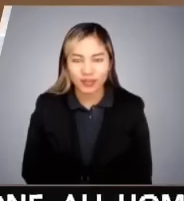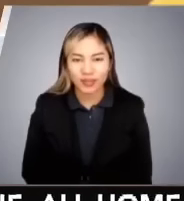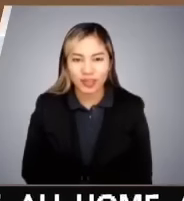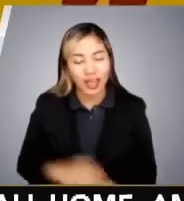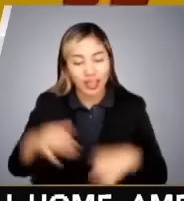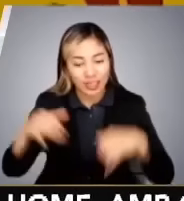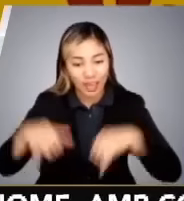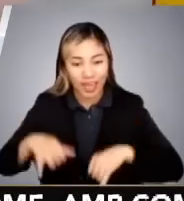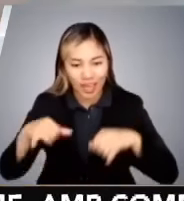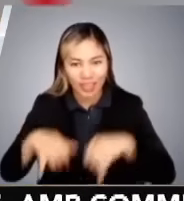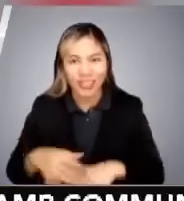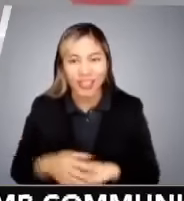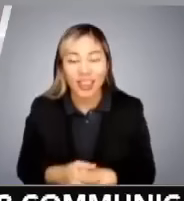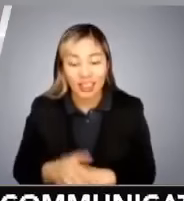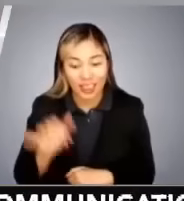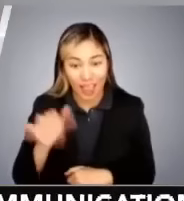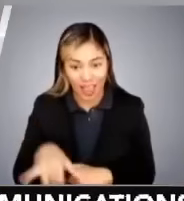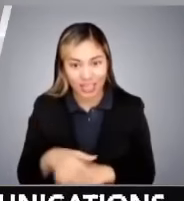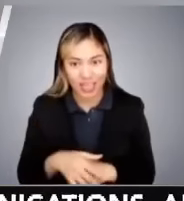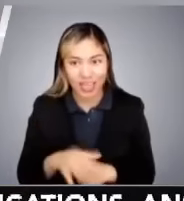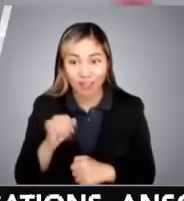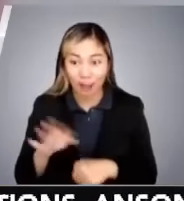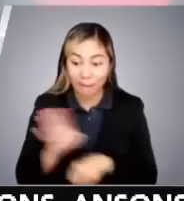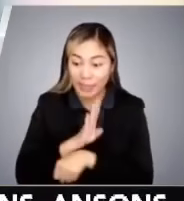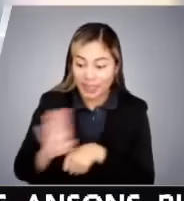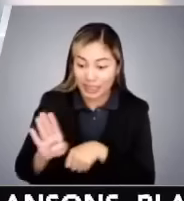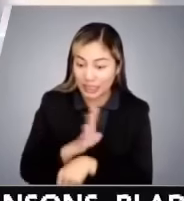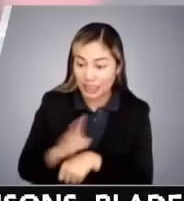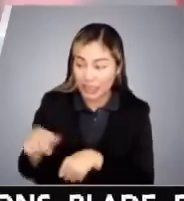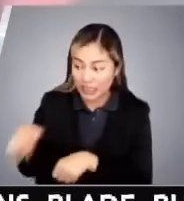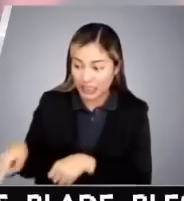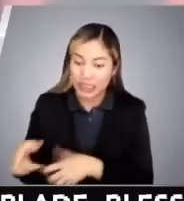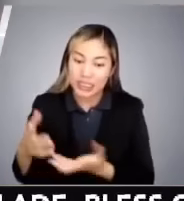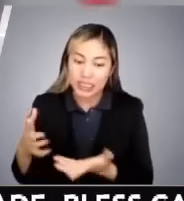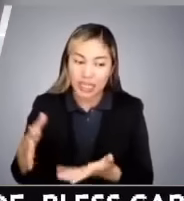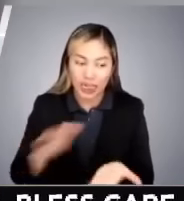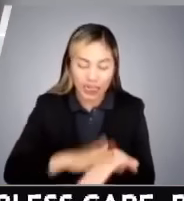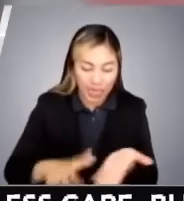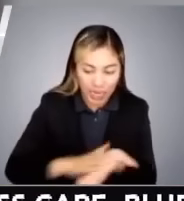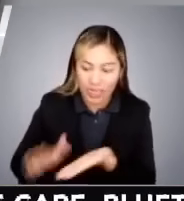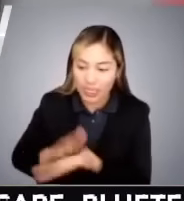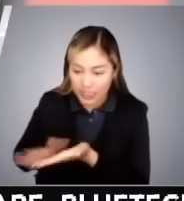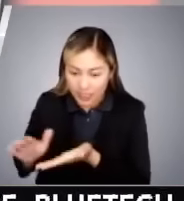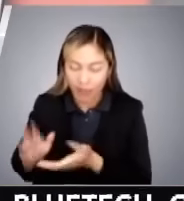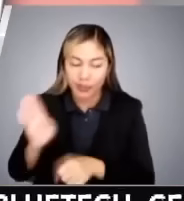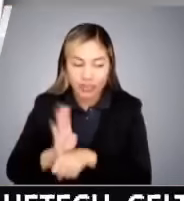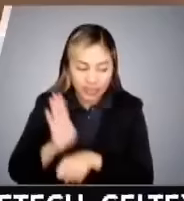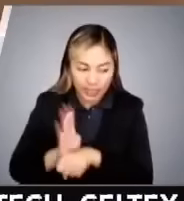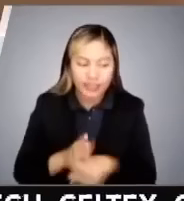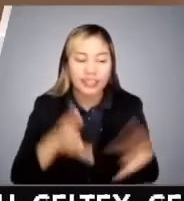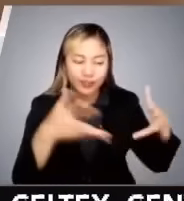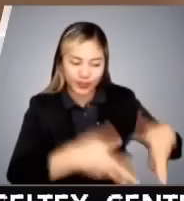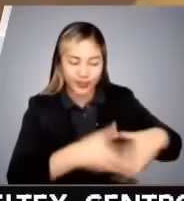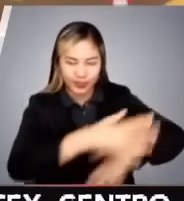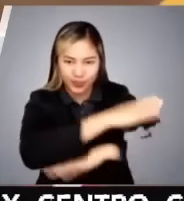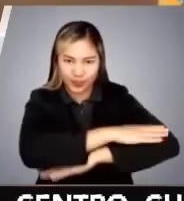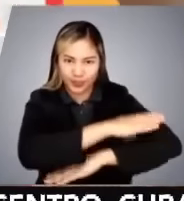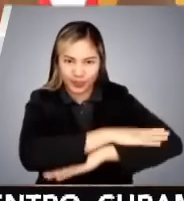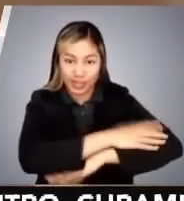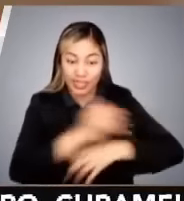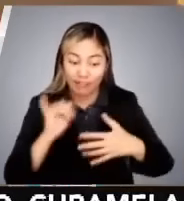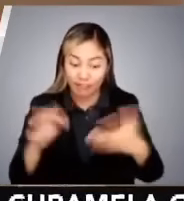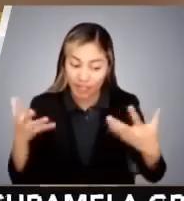strategy daw yan kapag busy si Aryan sa house chores o sa kanyang business. Ibinababa naman daw nila dyan si Yuki kapag ka nag-signal na